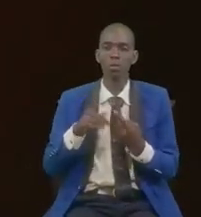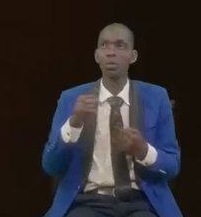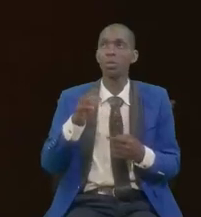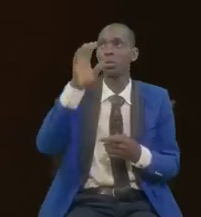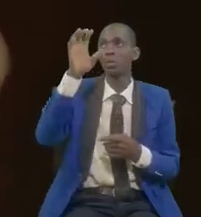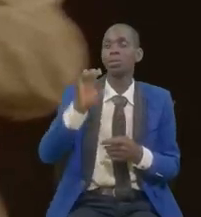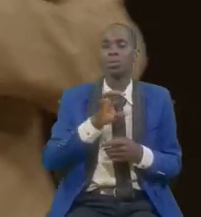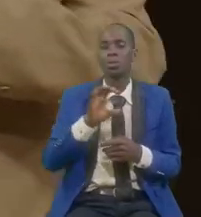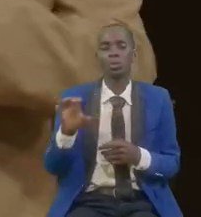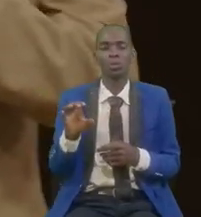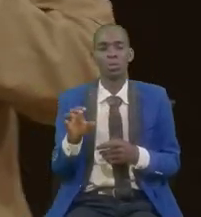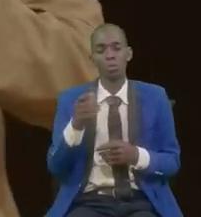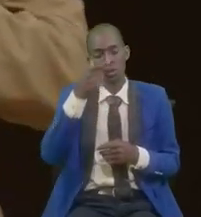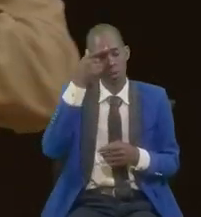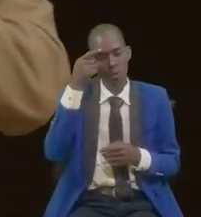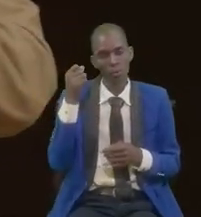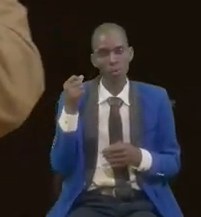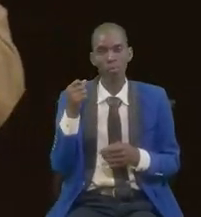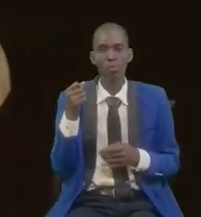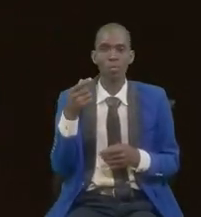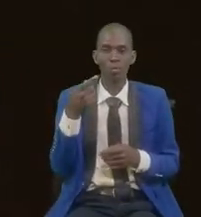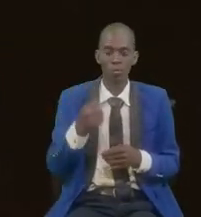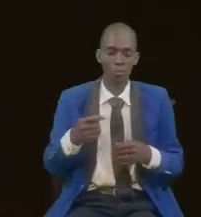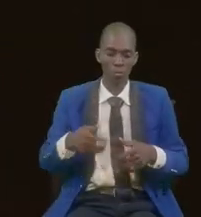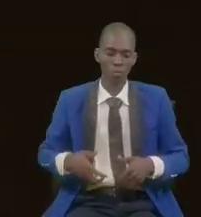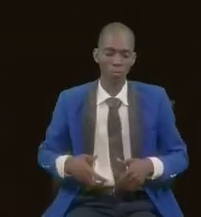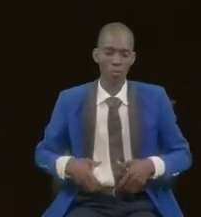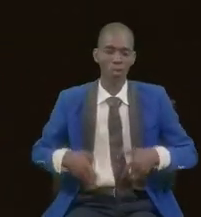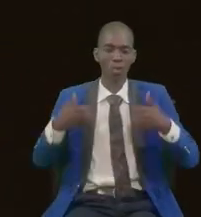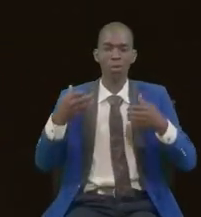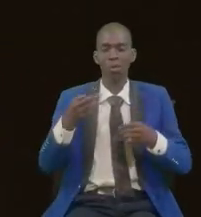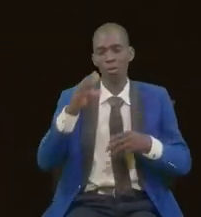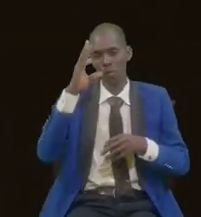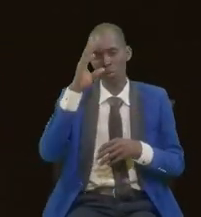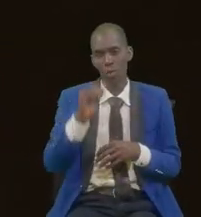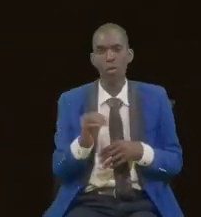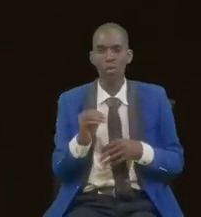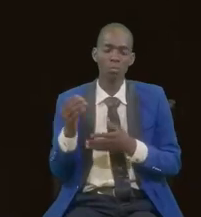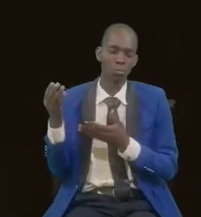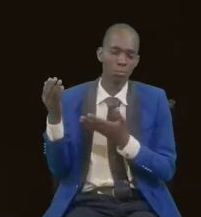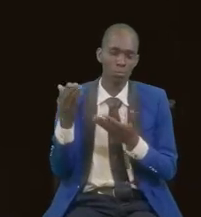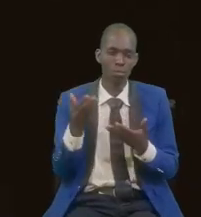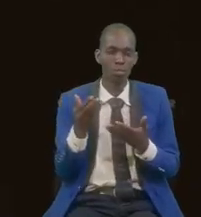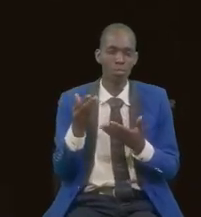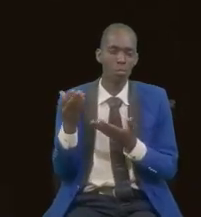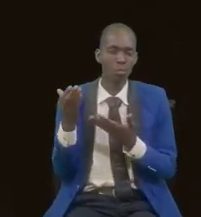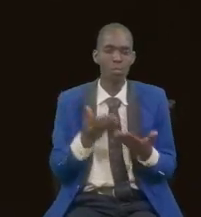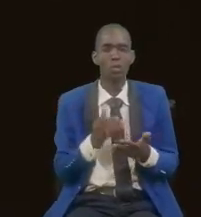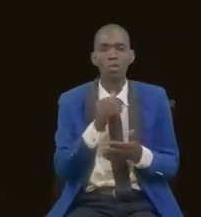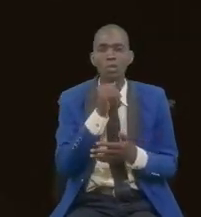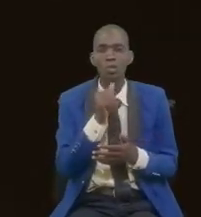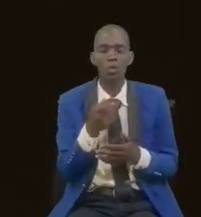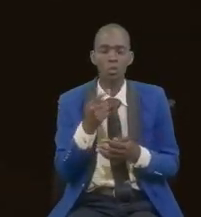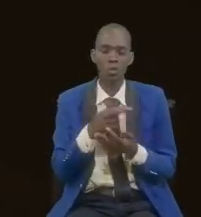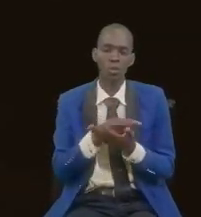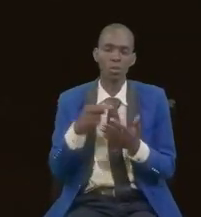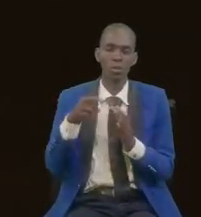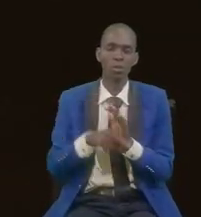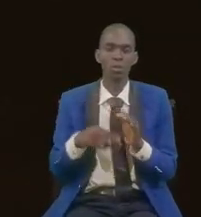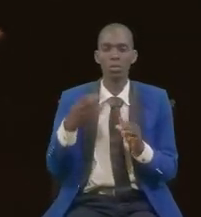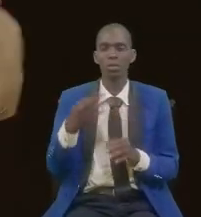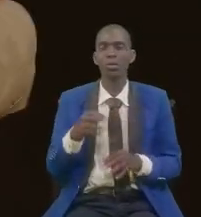au calvaire. Parce que la colère de l'homme n'accomplit pas la justice de